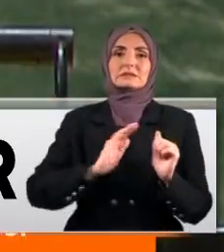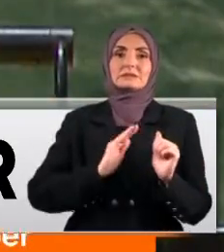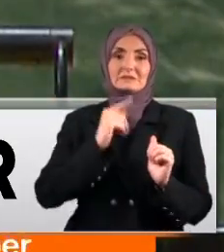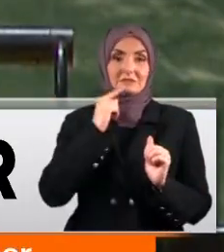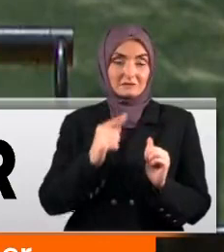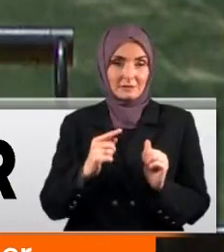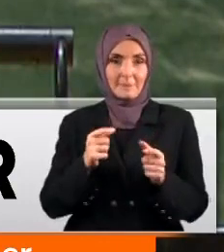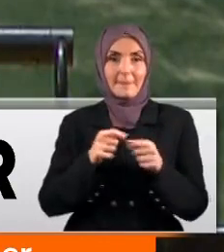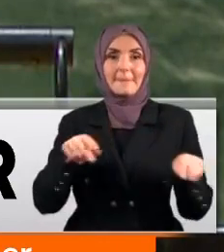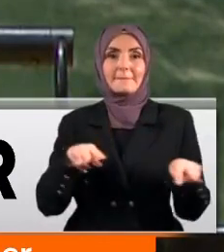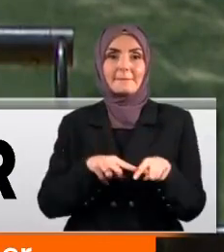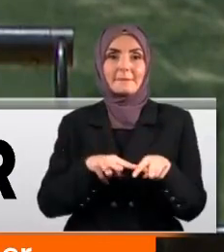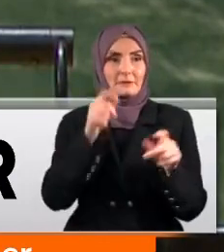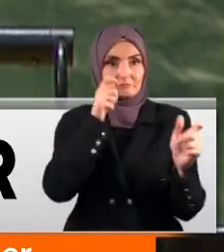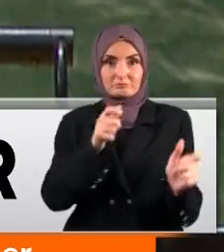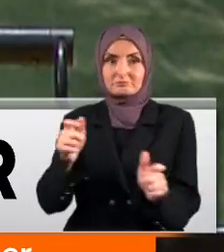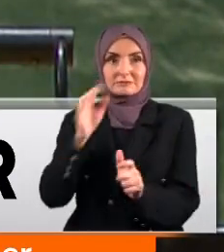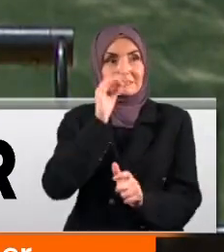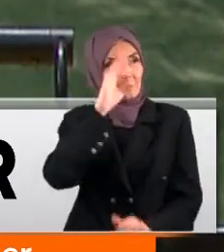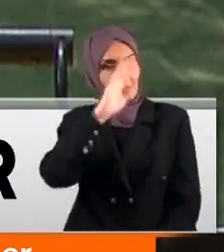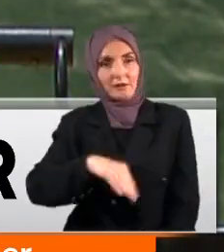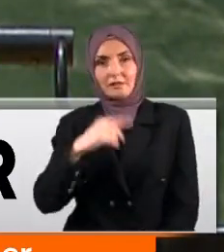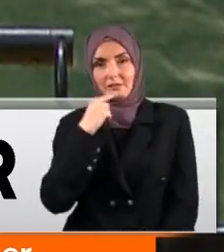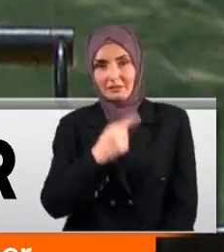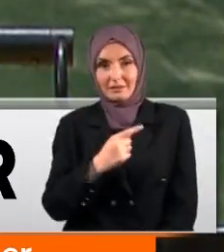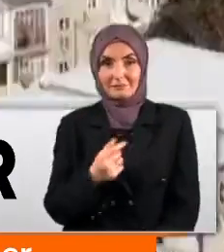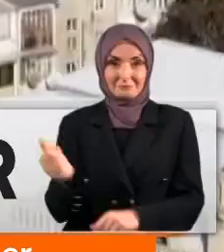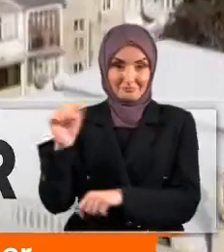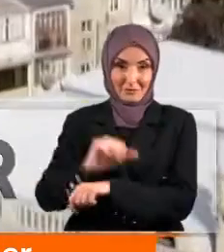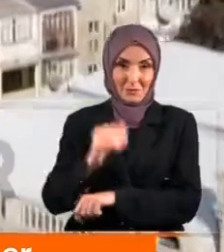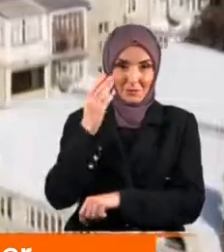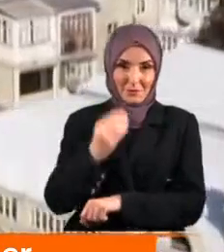çağrısında bulunuyor Ve mağlubiyetin görünürlüğünü azaltmaya çalışıyor